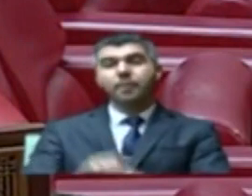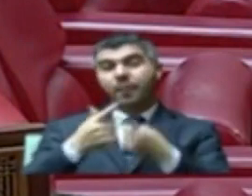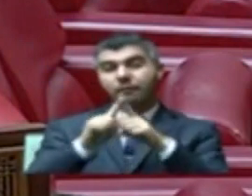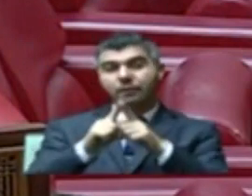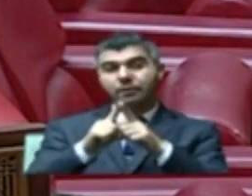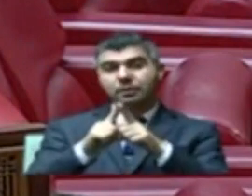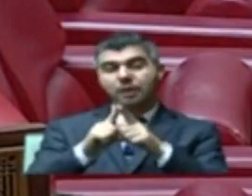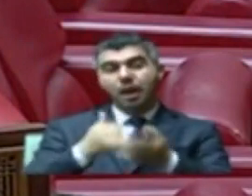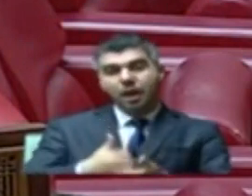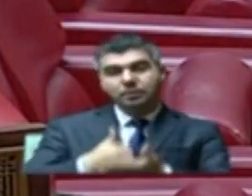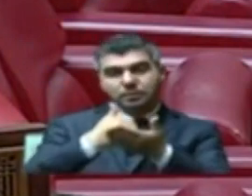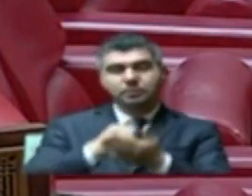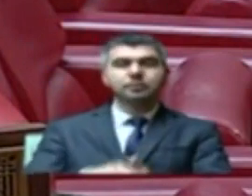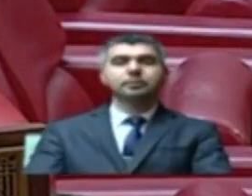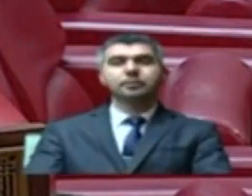العائلية على